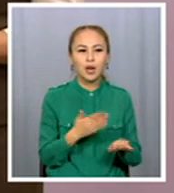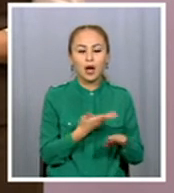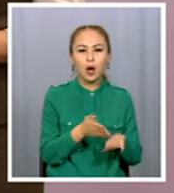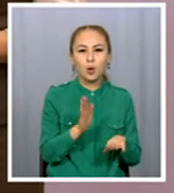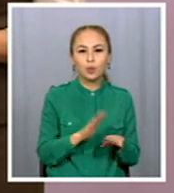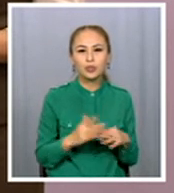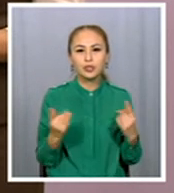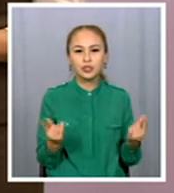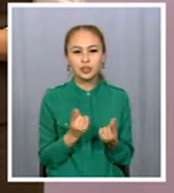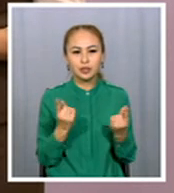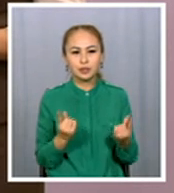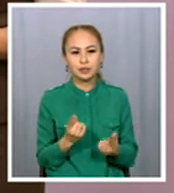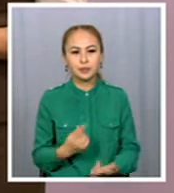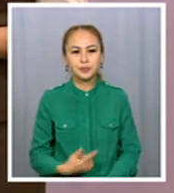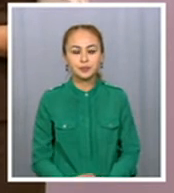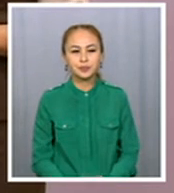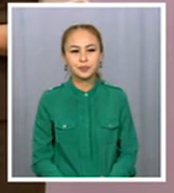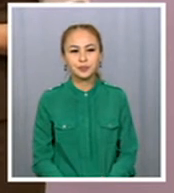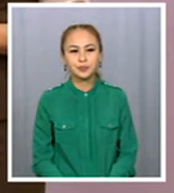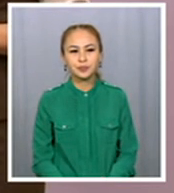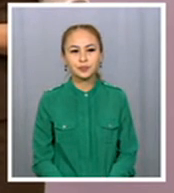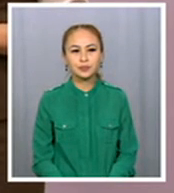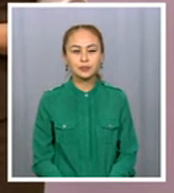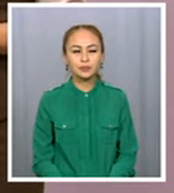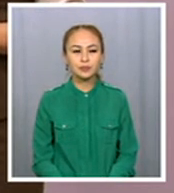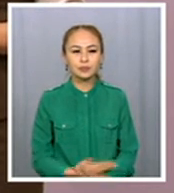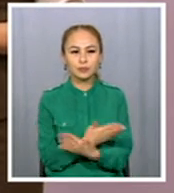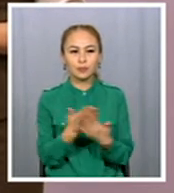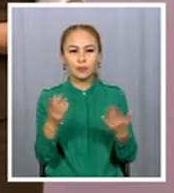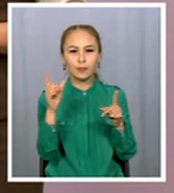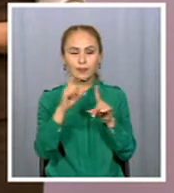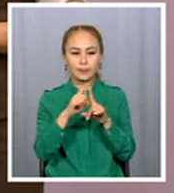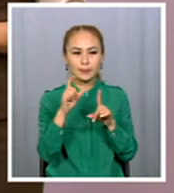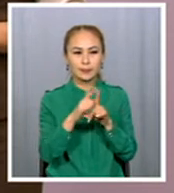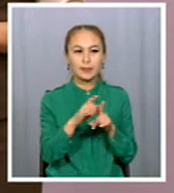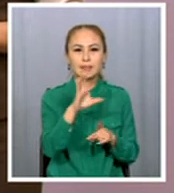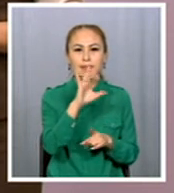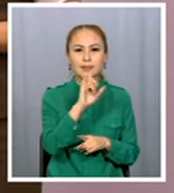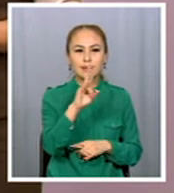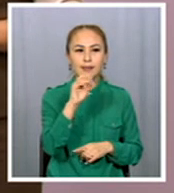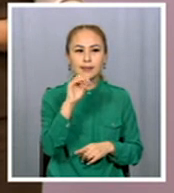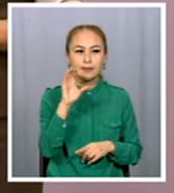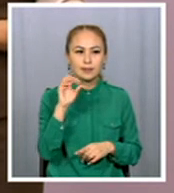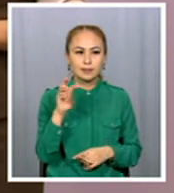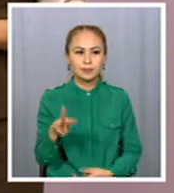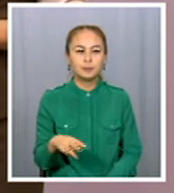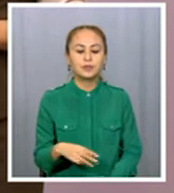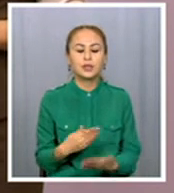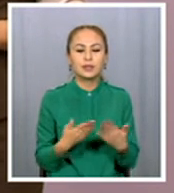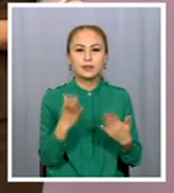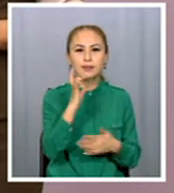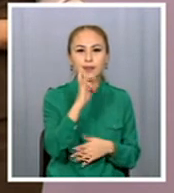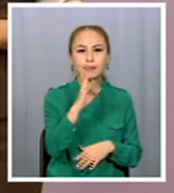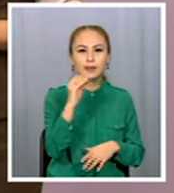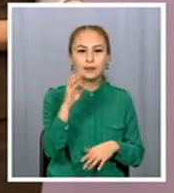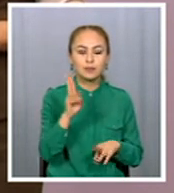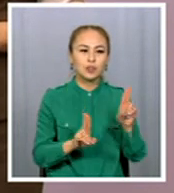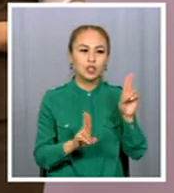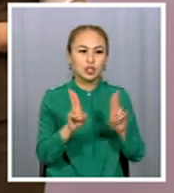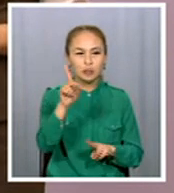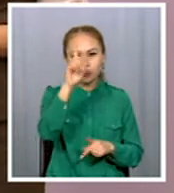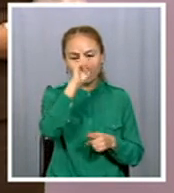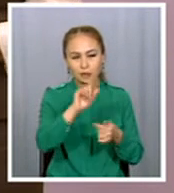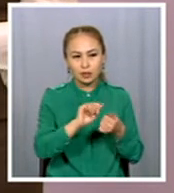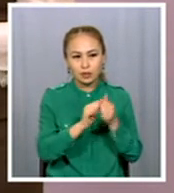– ауыр, жеңіл. Яғни бұл сөздер сын есімдер екен. Енді сын есімнің ережесін есімізге бір